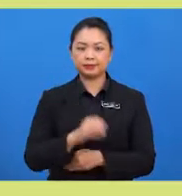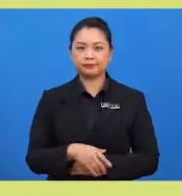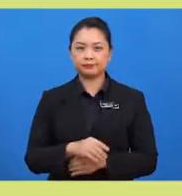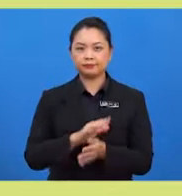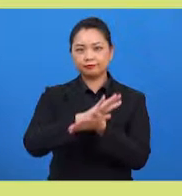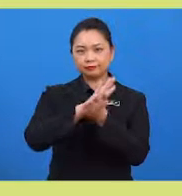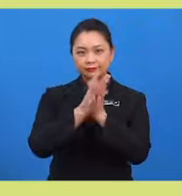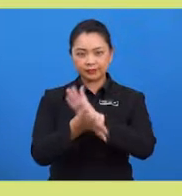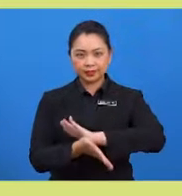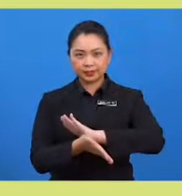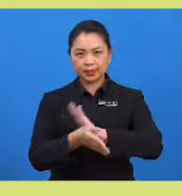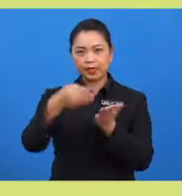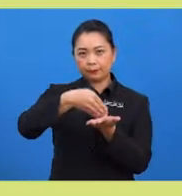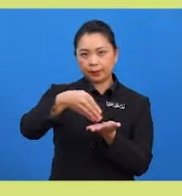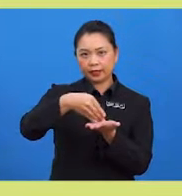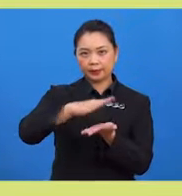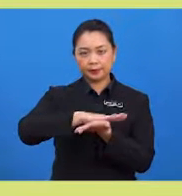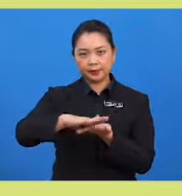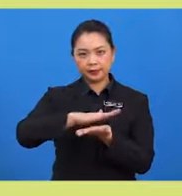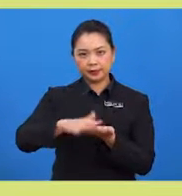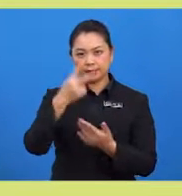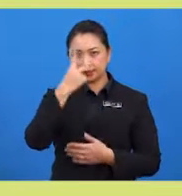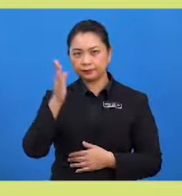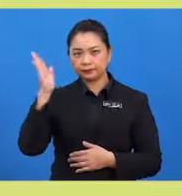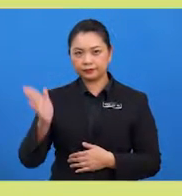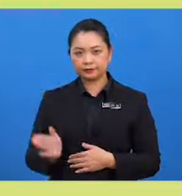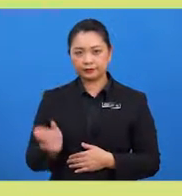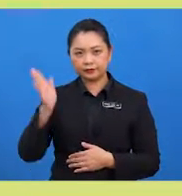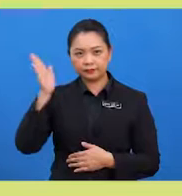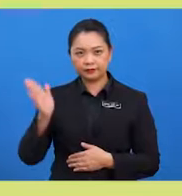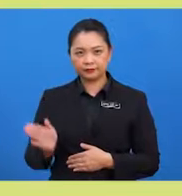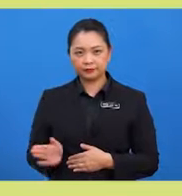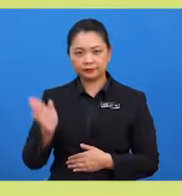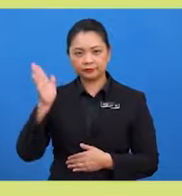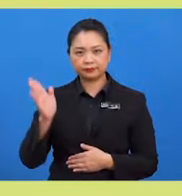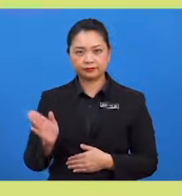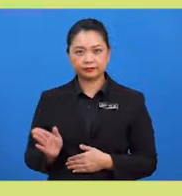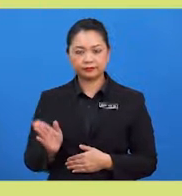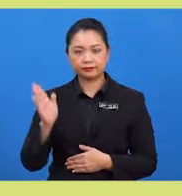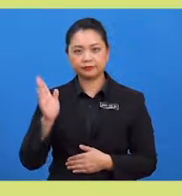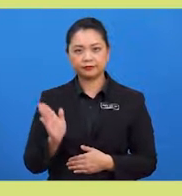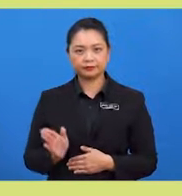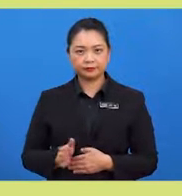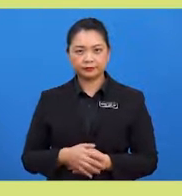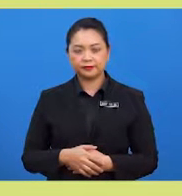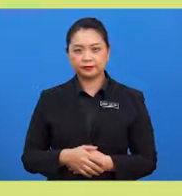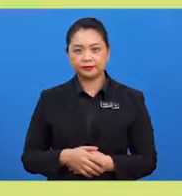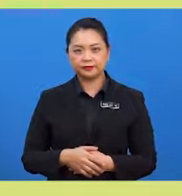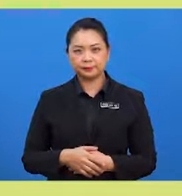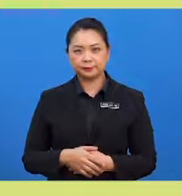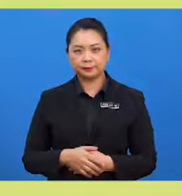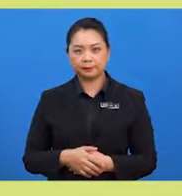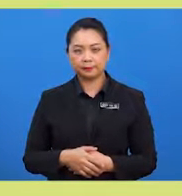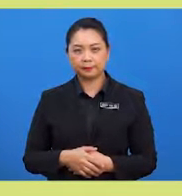Jadi, belian bersih tambah angkutan masuk tambah upah